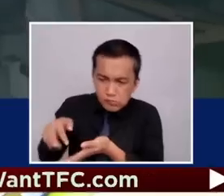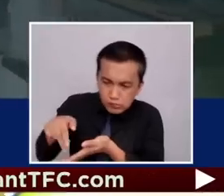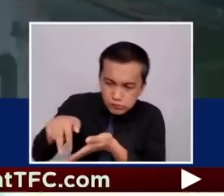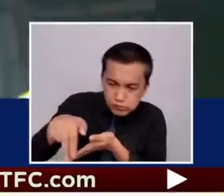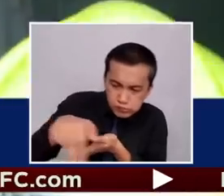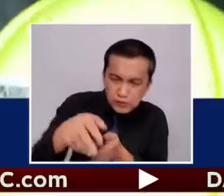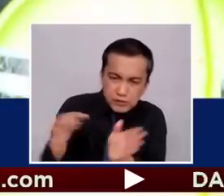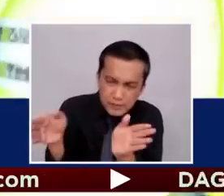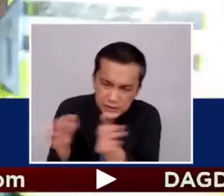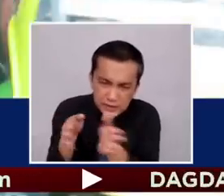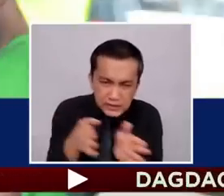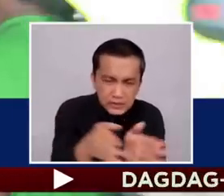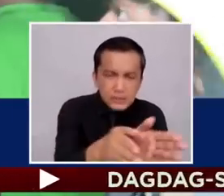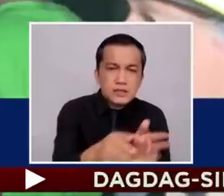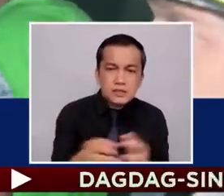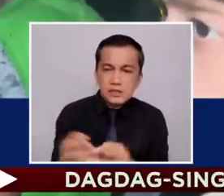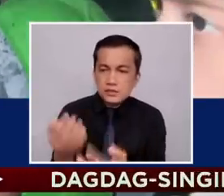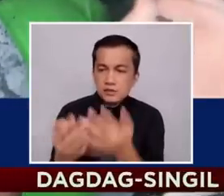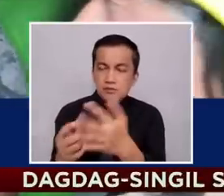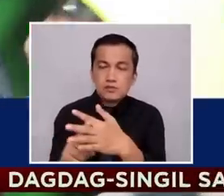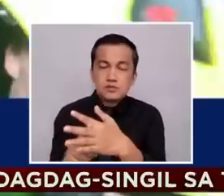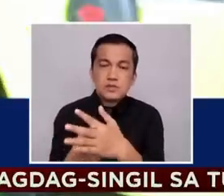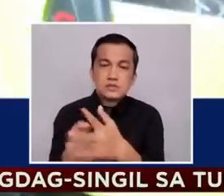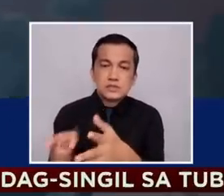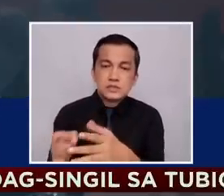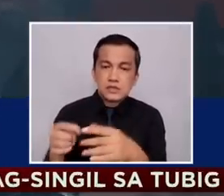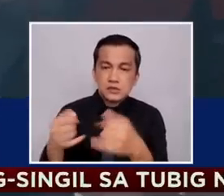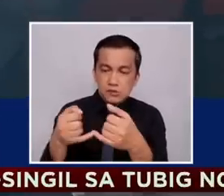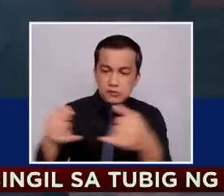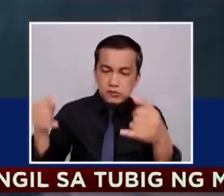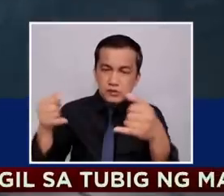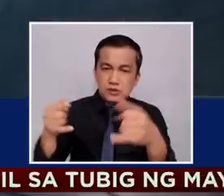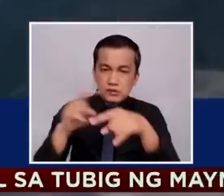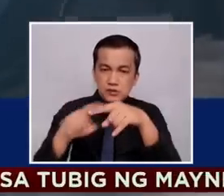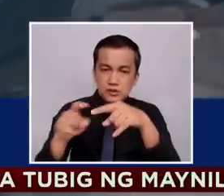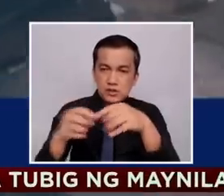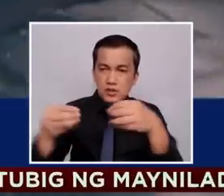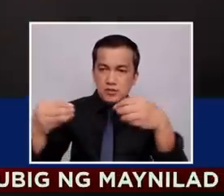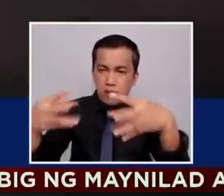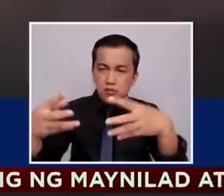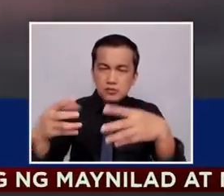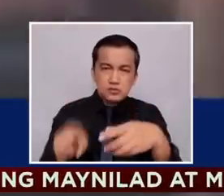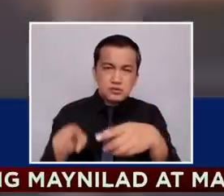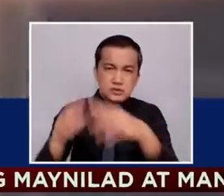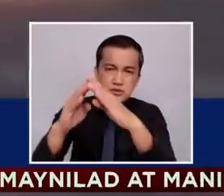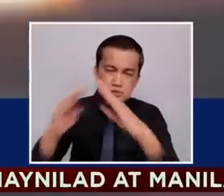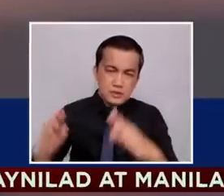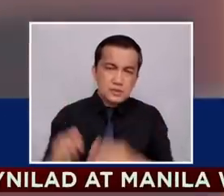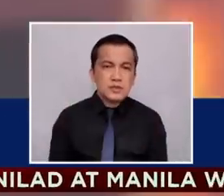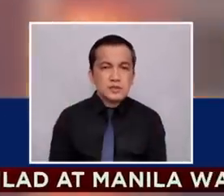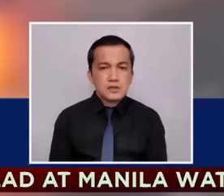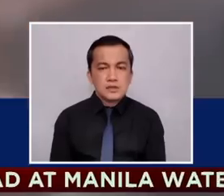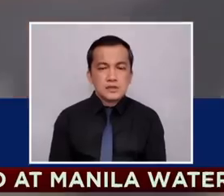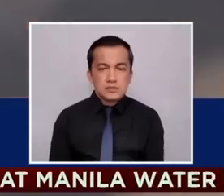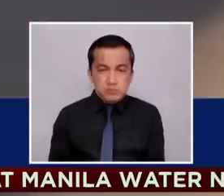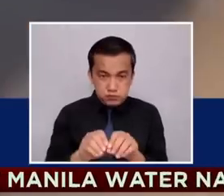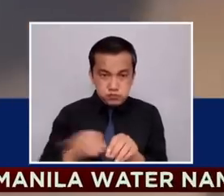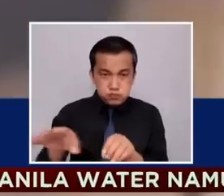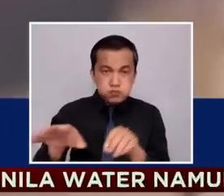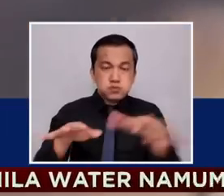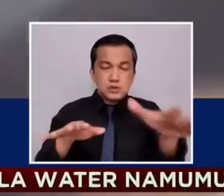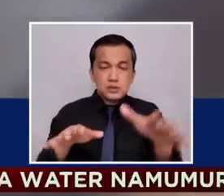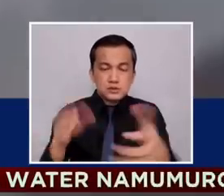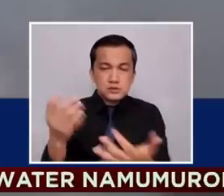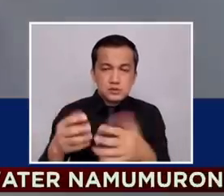Nagsimula umano ang apoy sa pumutok na koneksyon ng kuryente sa isang bahay. Kumalat pa ang sunog sa